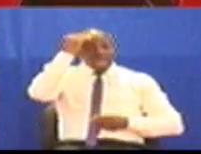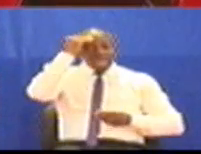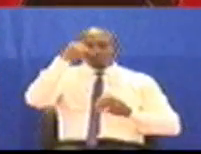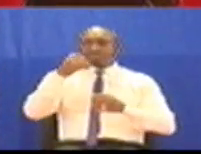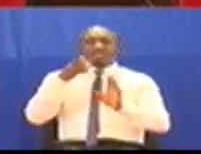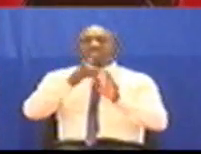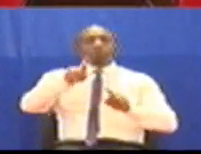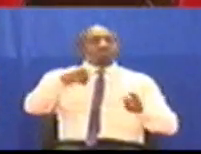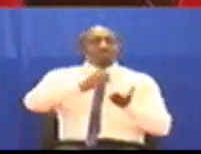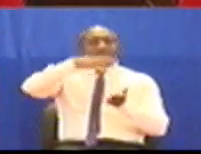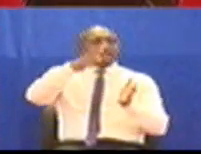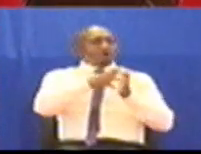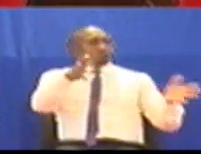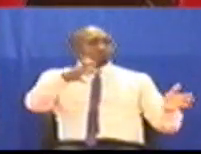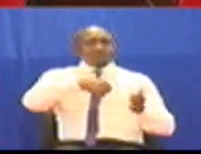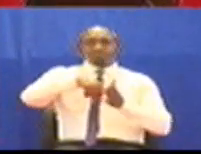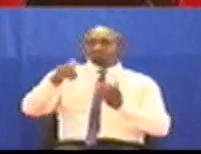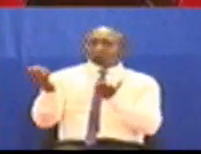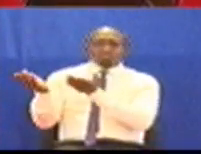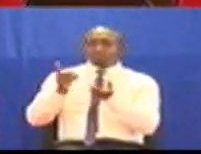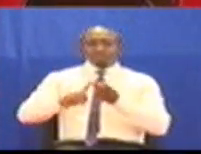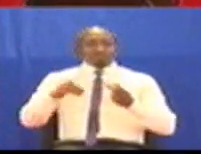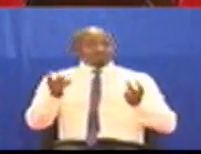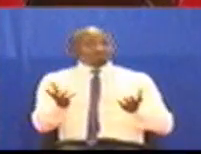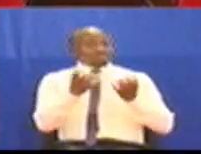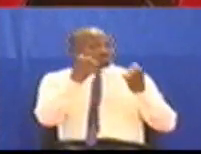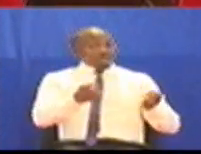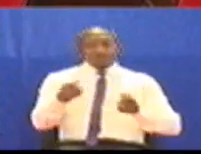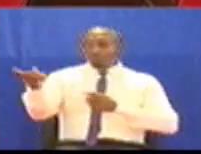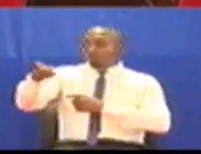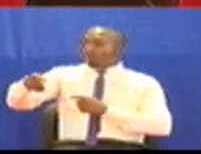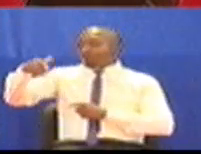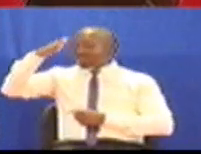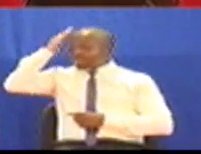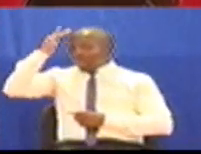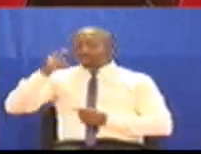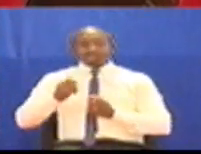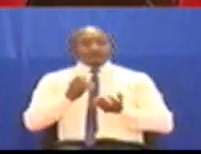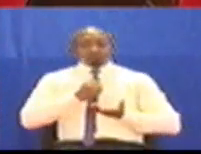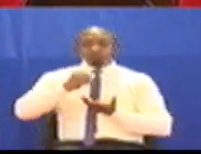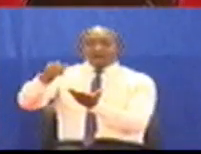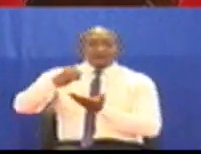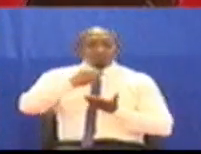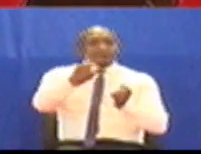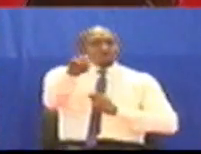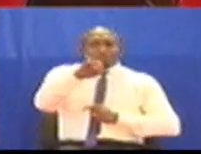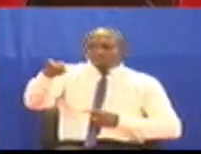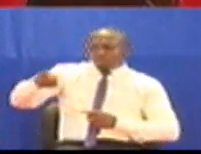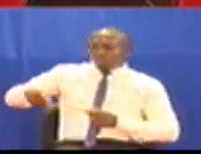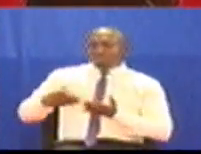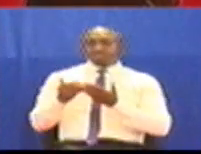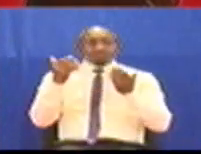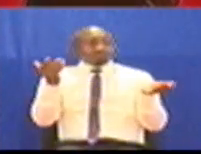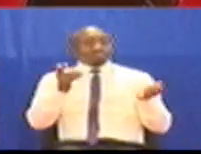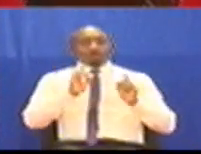kwa gharama kubwa sana. Na bahati nzuri kwenye ule mkopo wa serikali, hawa walimu wote wanasomeshwa na wanakopeshwa, wengine wanapewa grant.